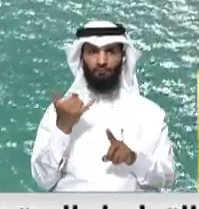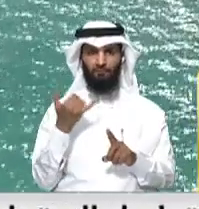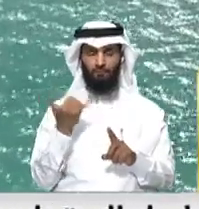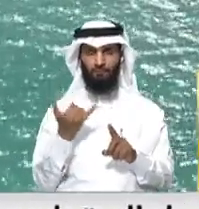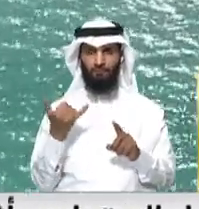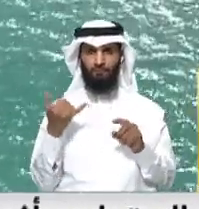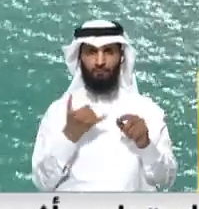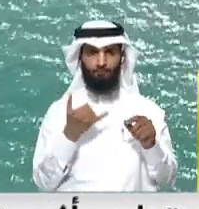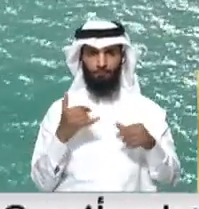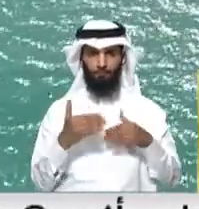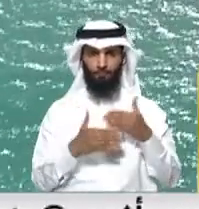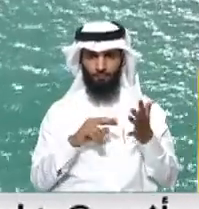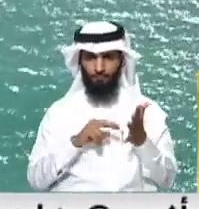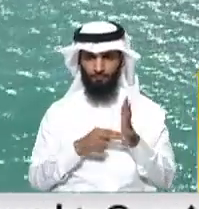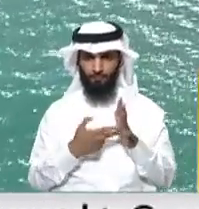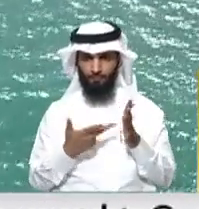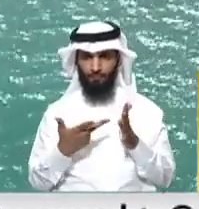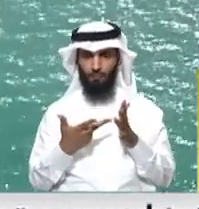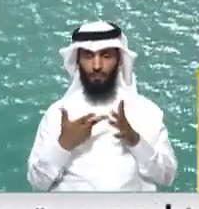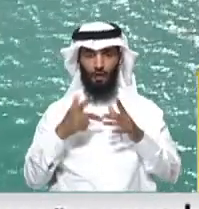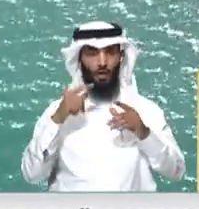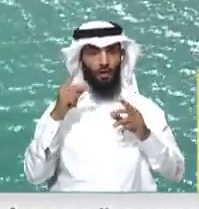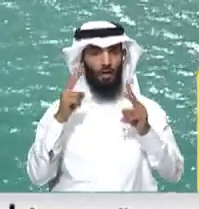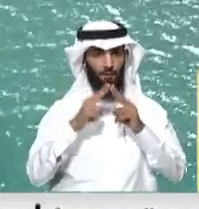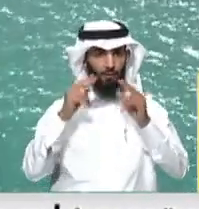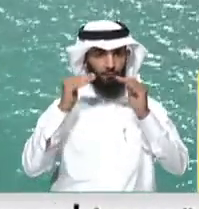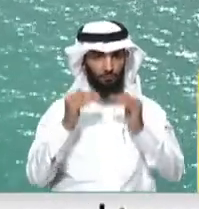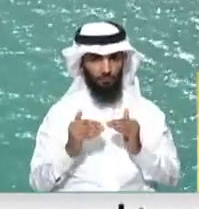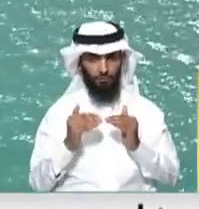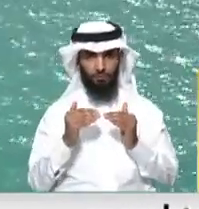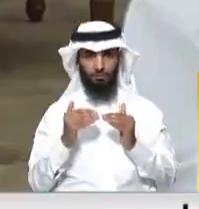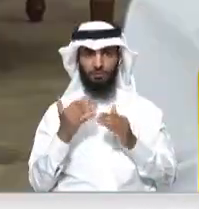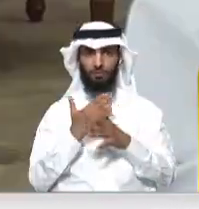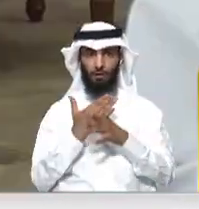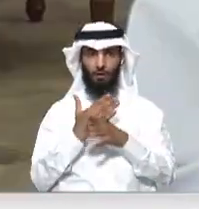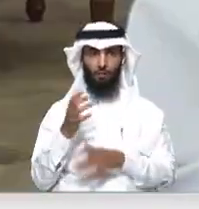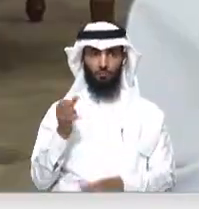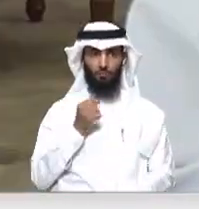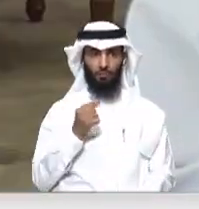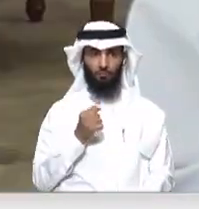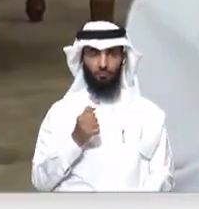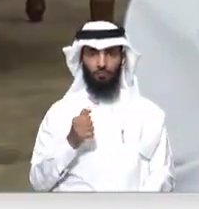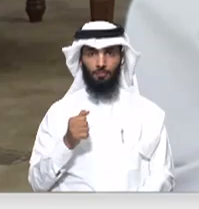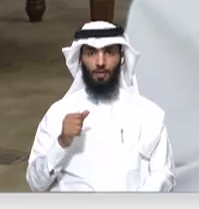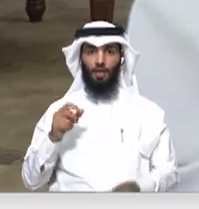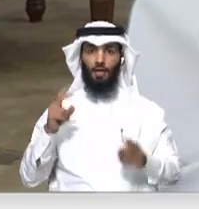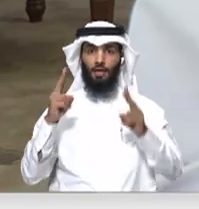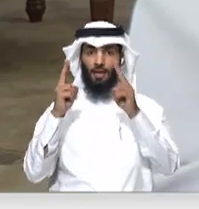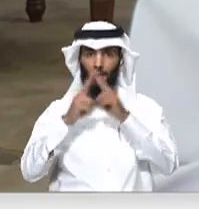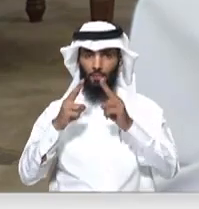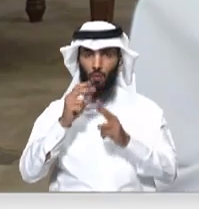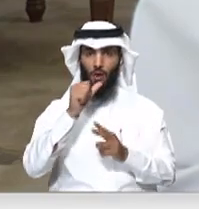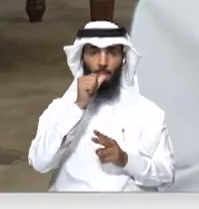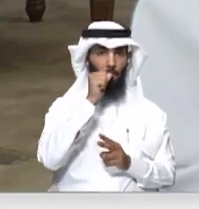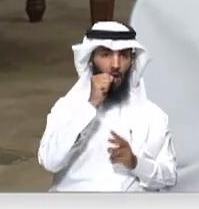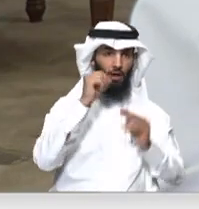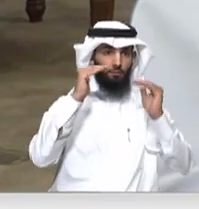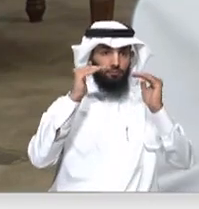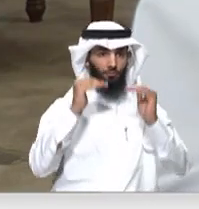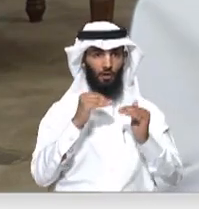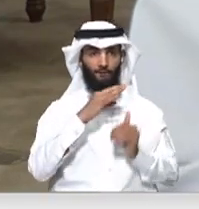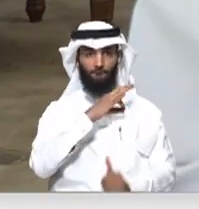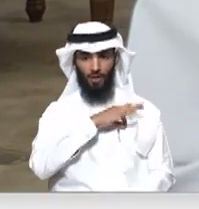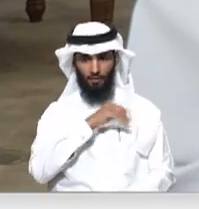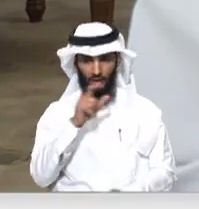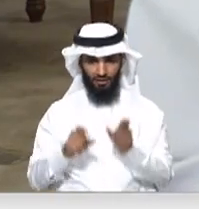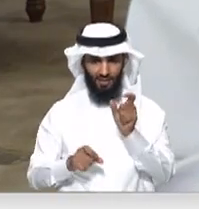تعزيز ثقافه الترشيد لتحسين الكفاءه والطاقه الاستيعابيه. ترشيد الكهرباء والماء يساهم بخفض فاتورة الاستهلاك لدى